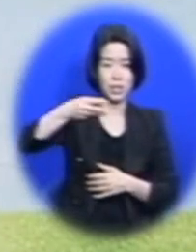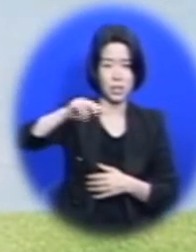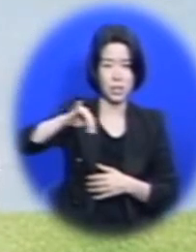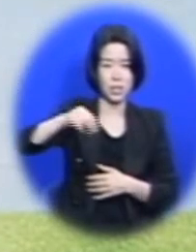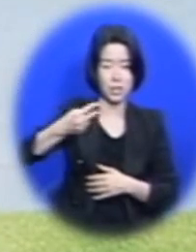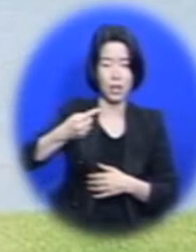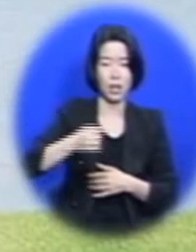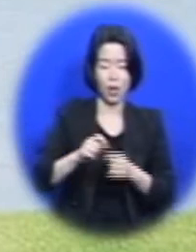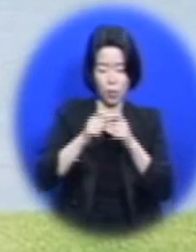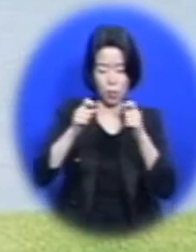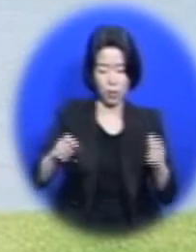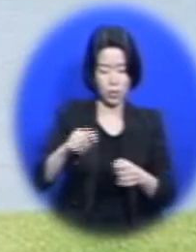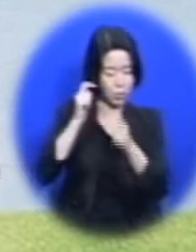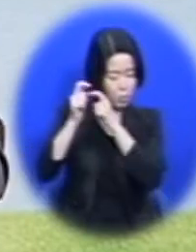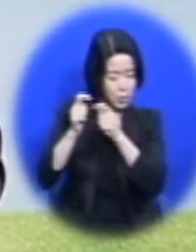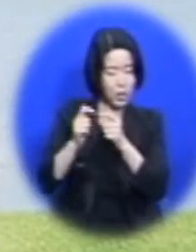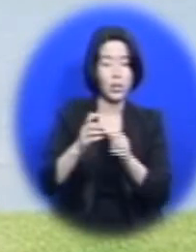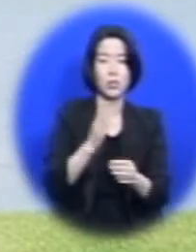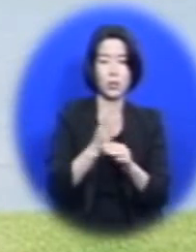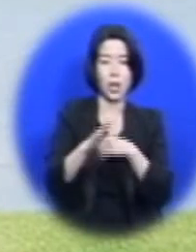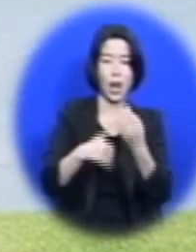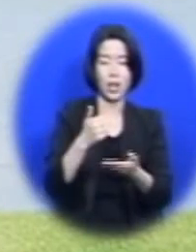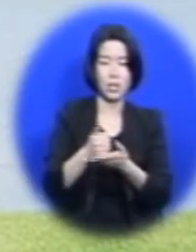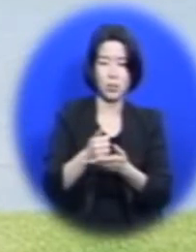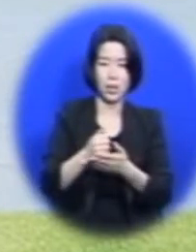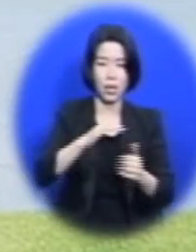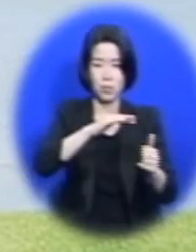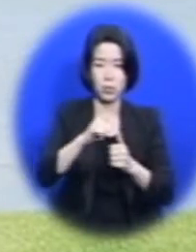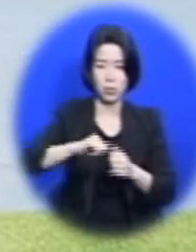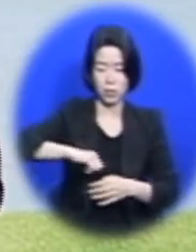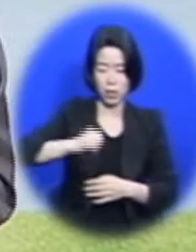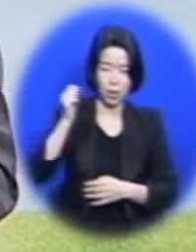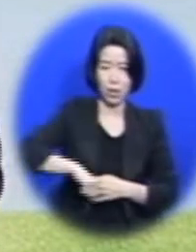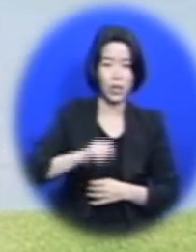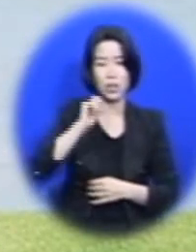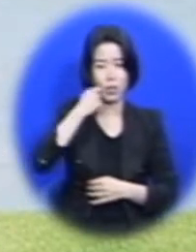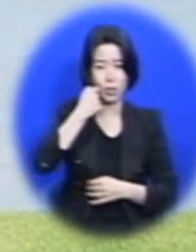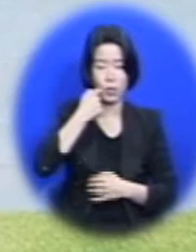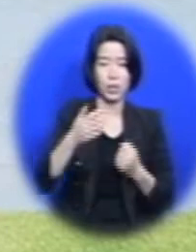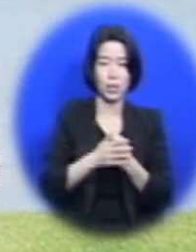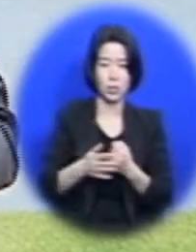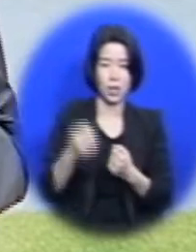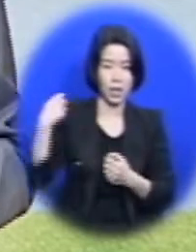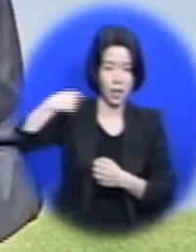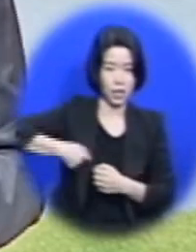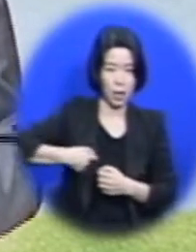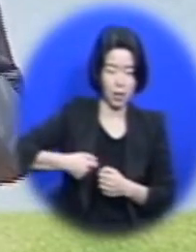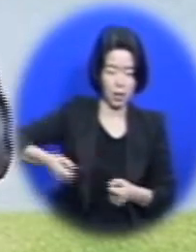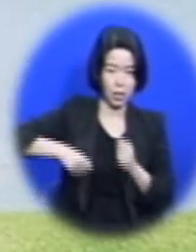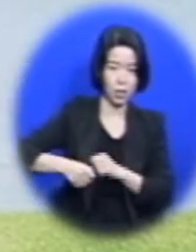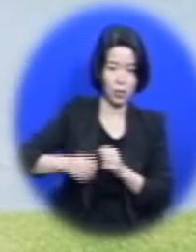오랫동안 기도하고 고민하다가 하나님의 부름을 도무지 거역할 수가 없어요. 그래서 그가 가방을 챙기고 집을